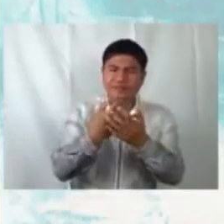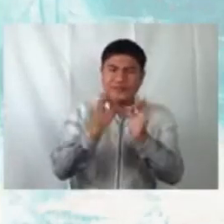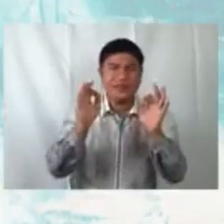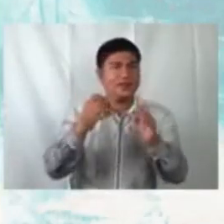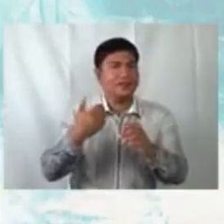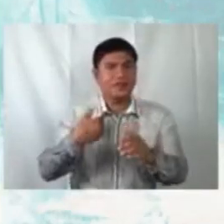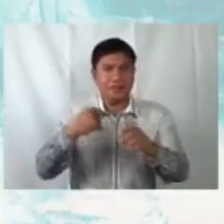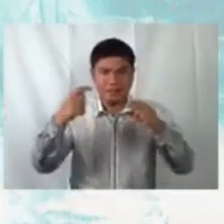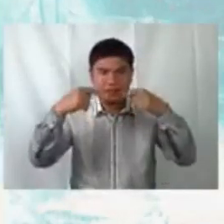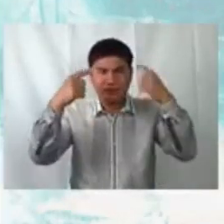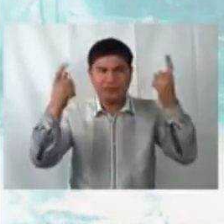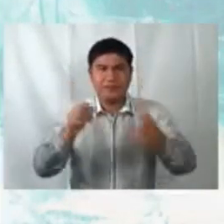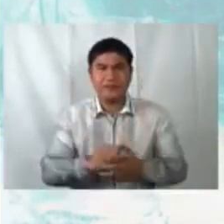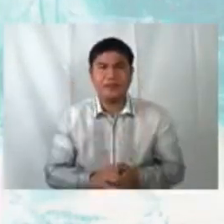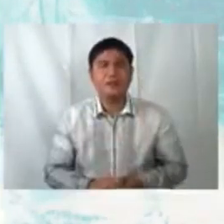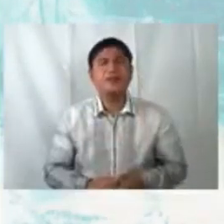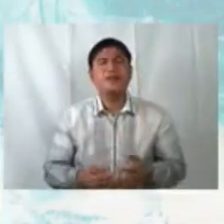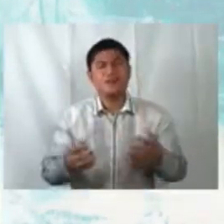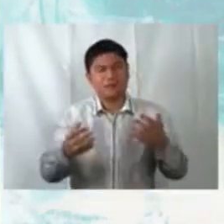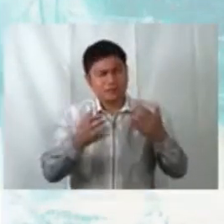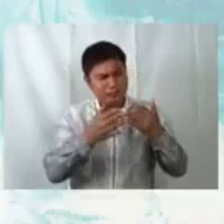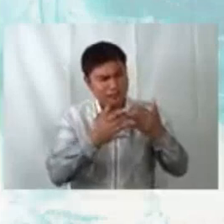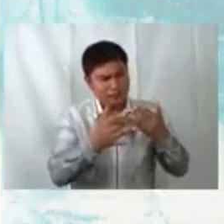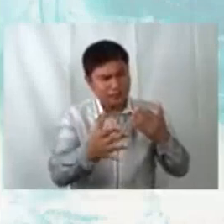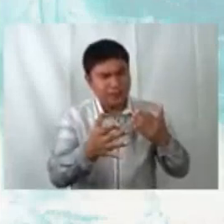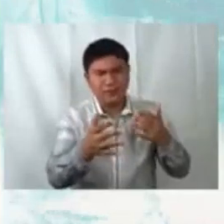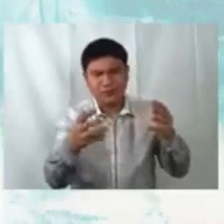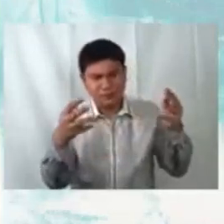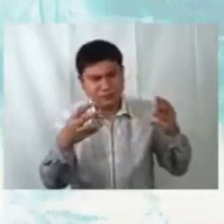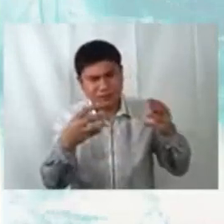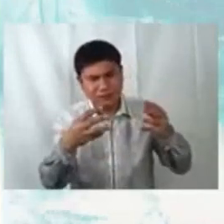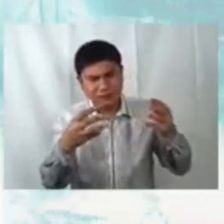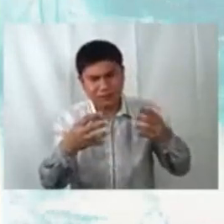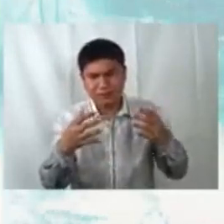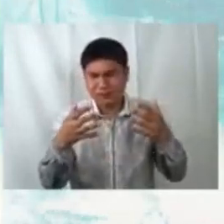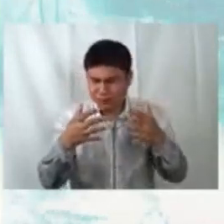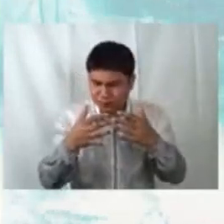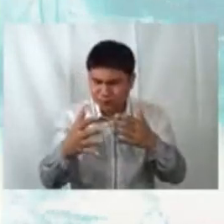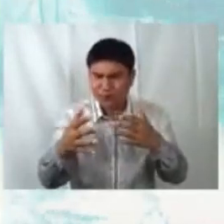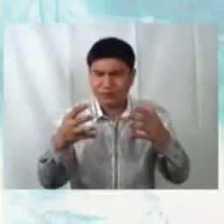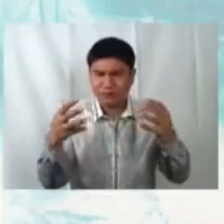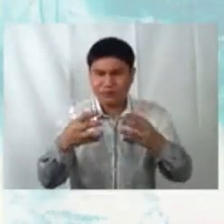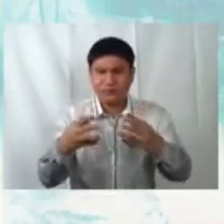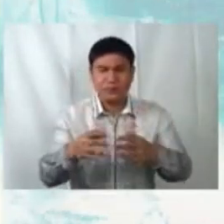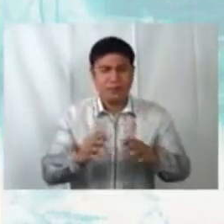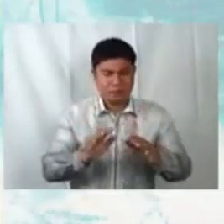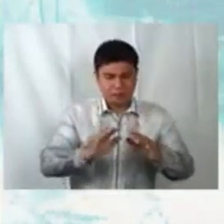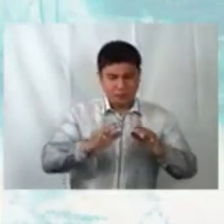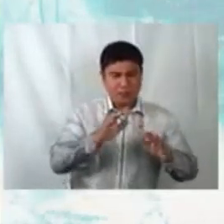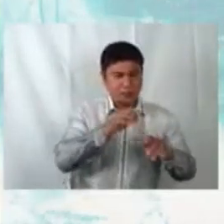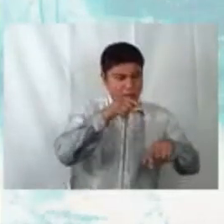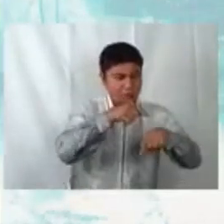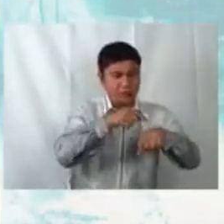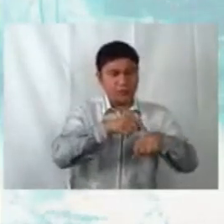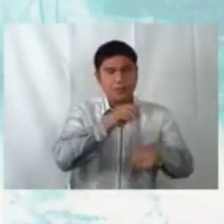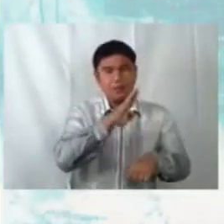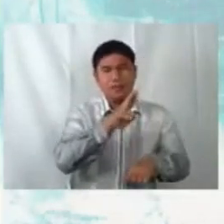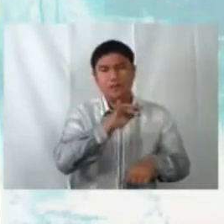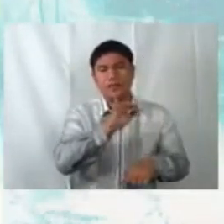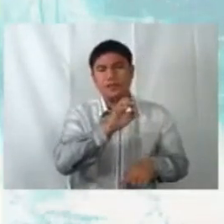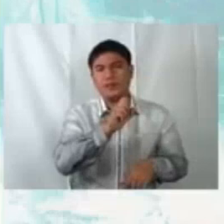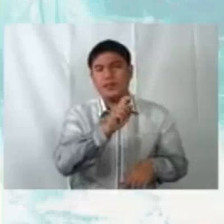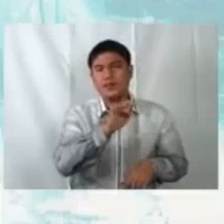No? Marami pang labanan ang mangyayari bago sumuko ang mga British kay George Washington sa